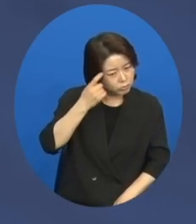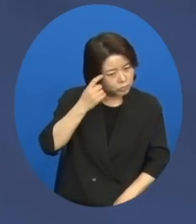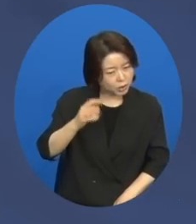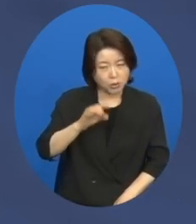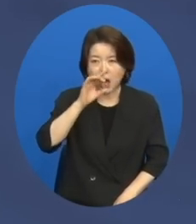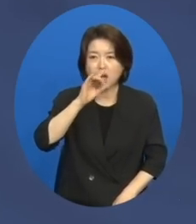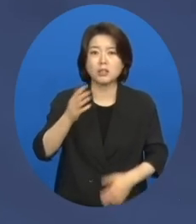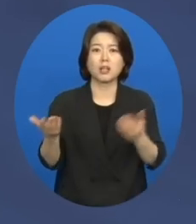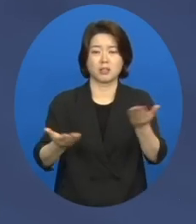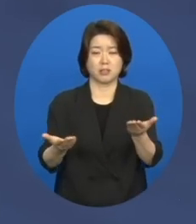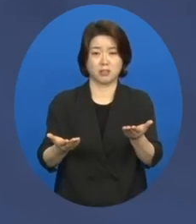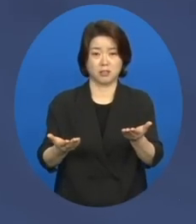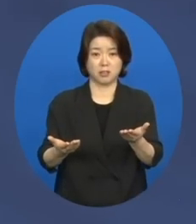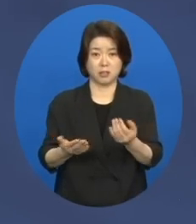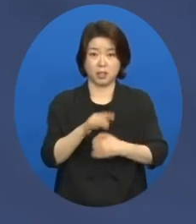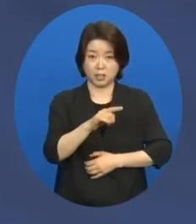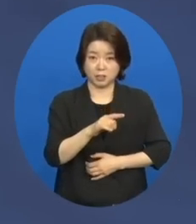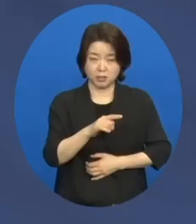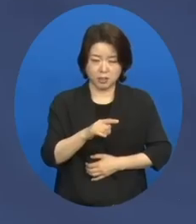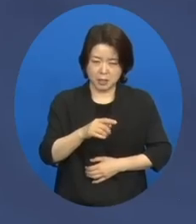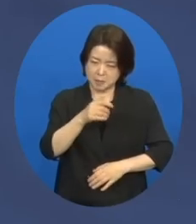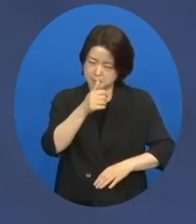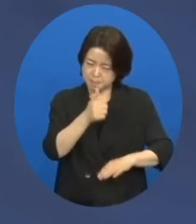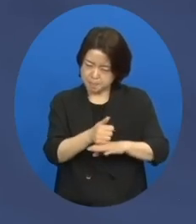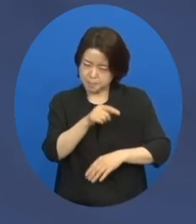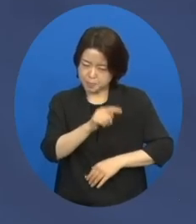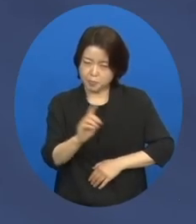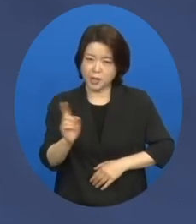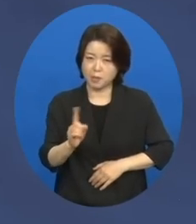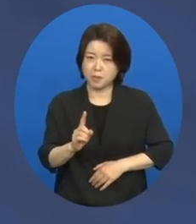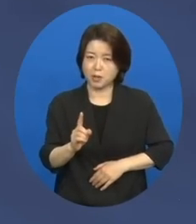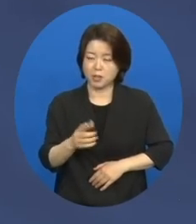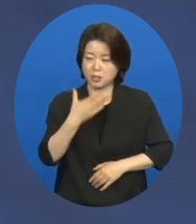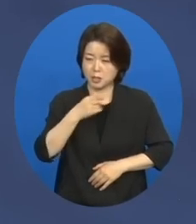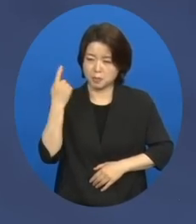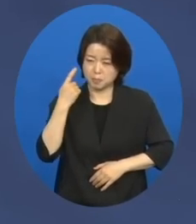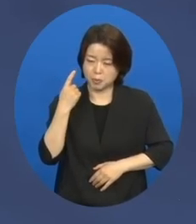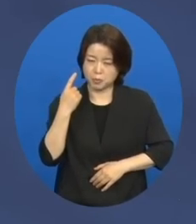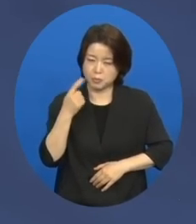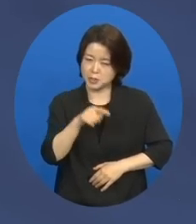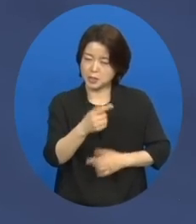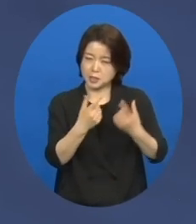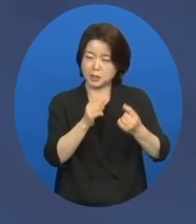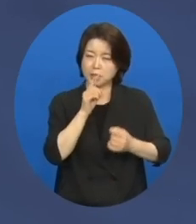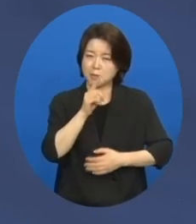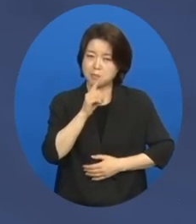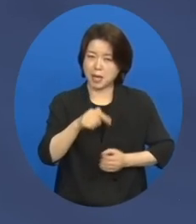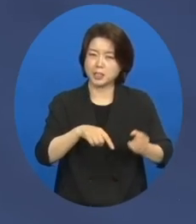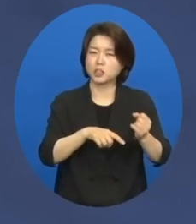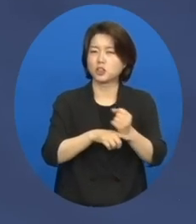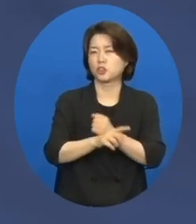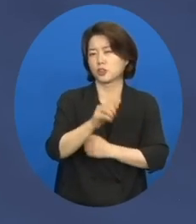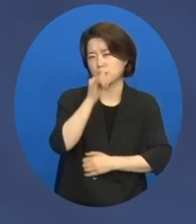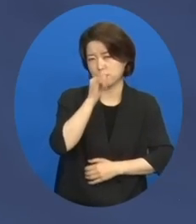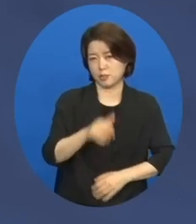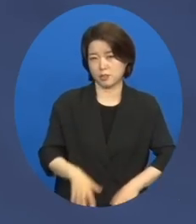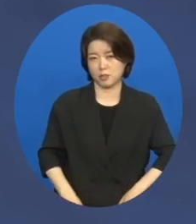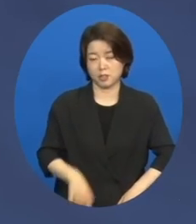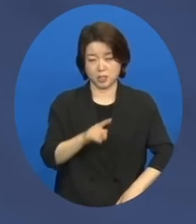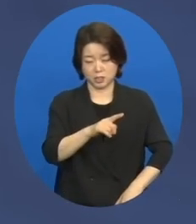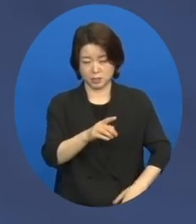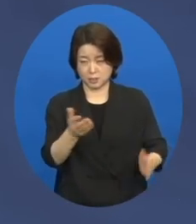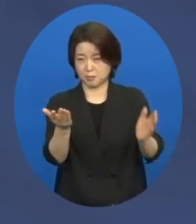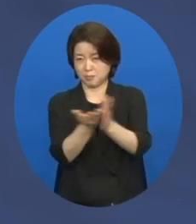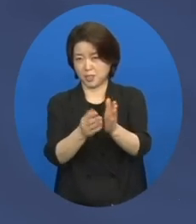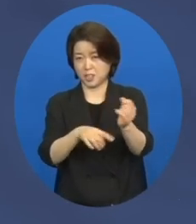없는 얘기잖아요. 그럼 필경 뭔가 이 복음이 이렇게 말하는 데는 거기에 상응하는 이유가